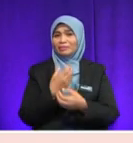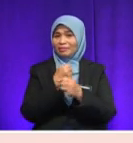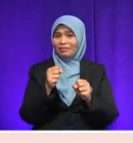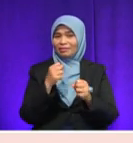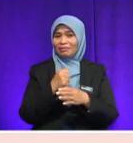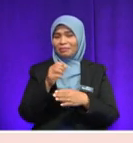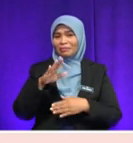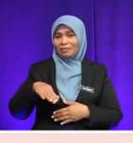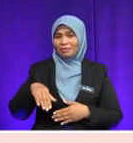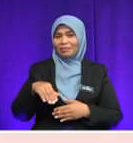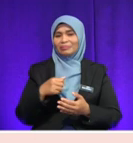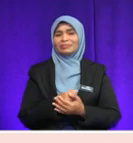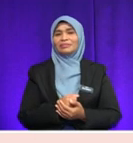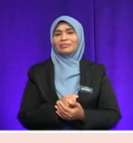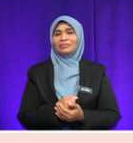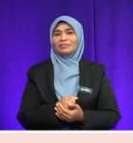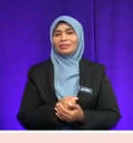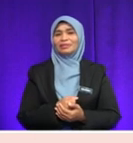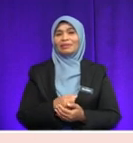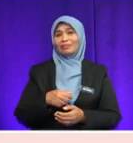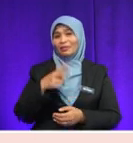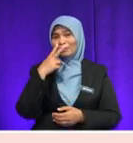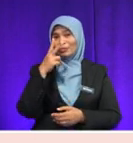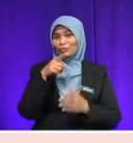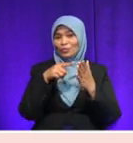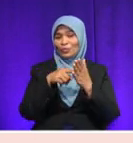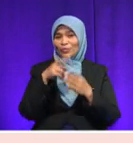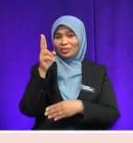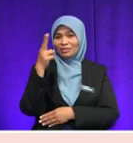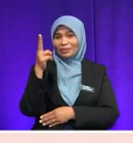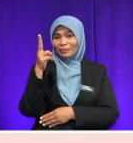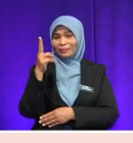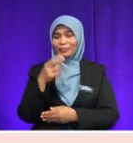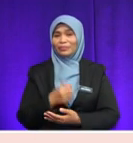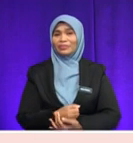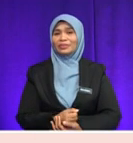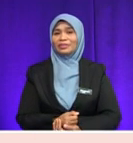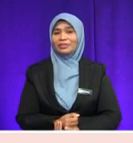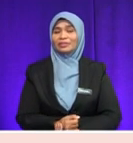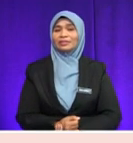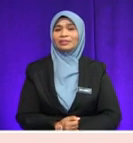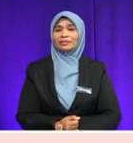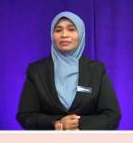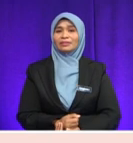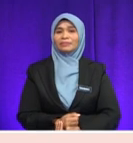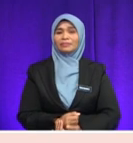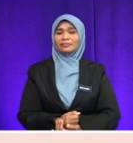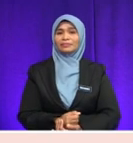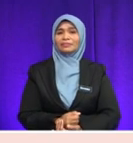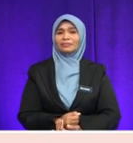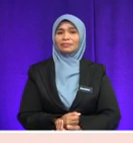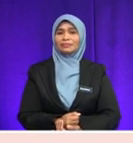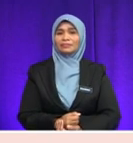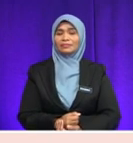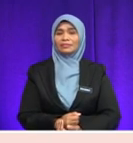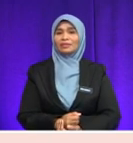Ah ready Kok belum kita cupang Kak masih sama-sama ada kita merah kita ada kuning dan hijau